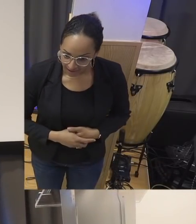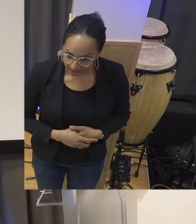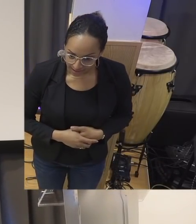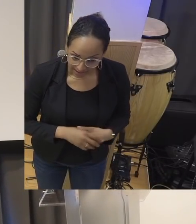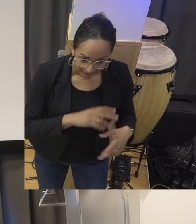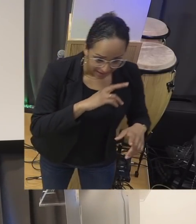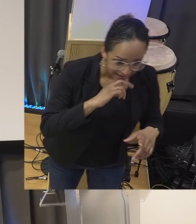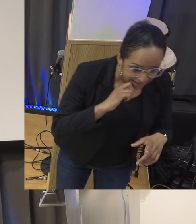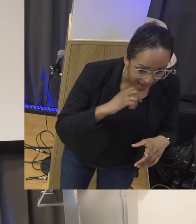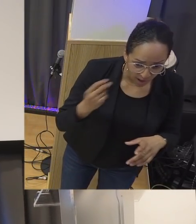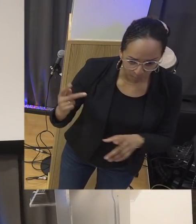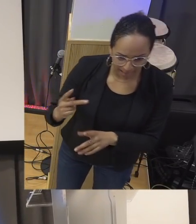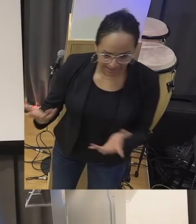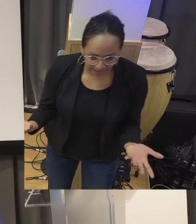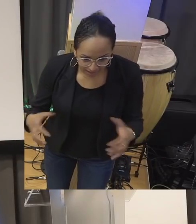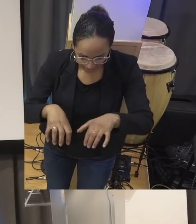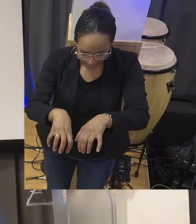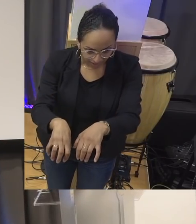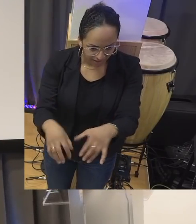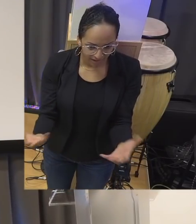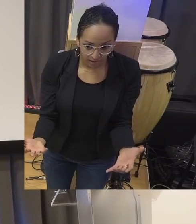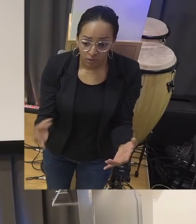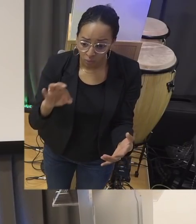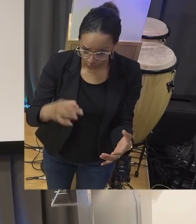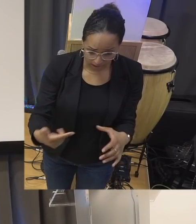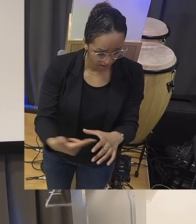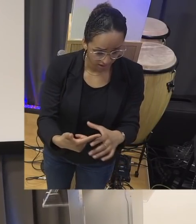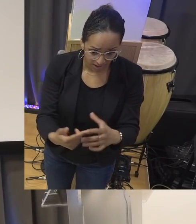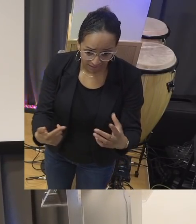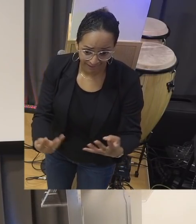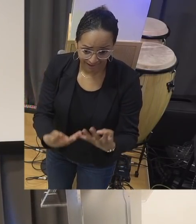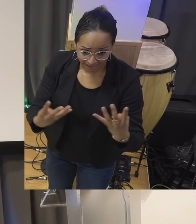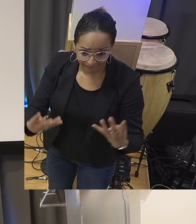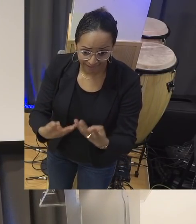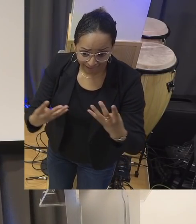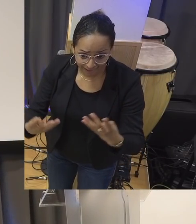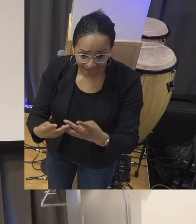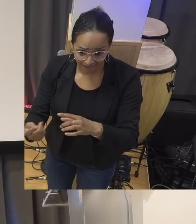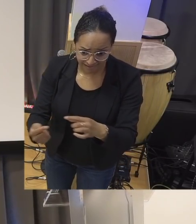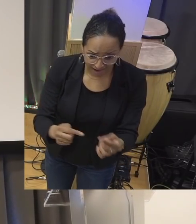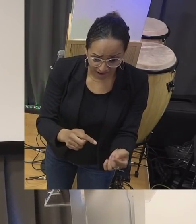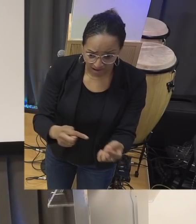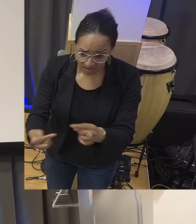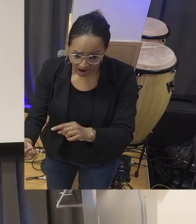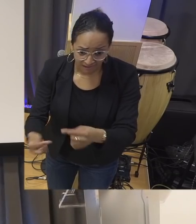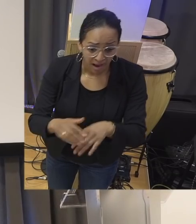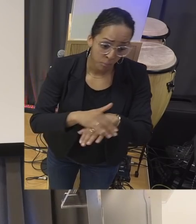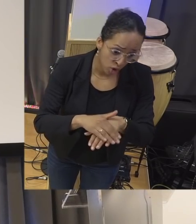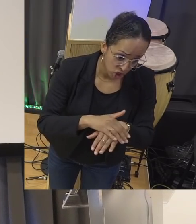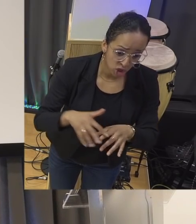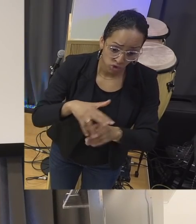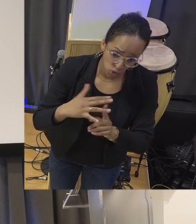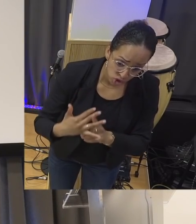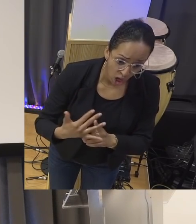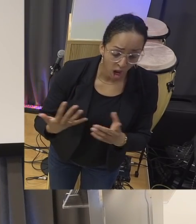Israël ou Palestine? Et c'est vrai qu'il y a ce conflit israélo-palestinien, il y a cette translation, il y a cette identification qui est à la fois politique et sociale de certains jeunes